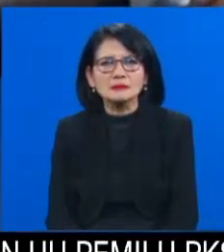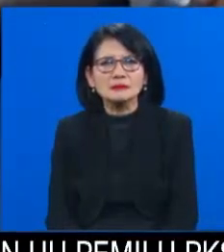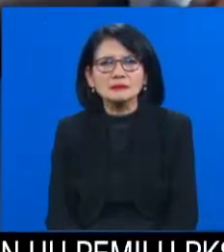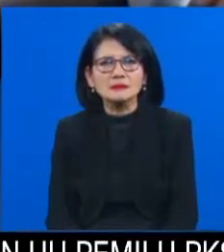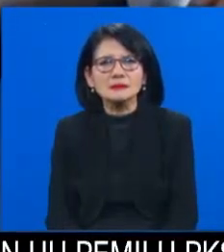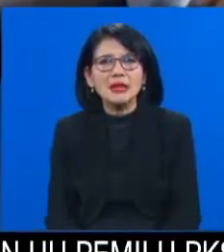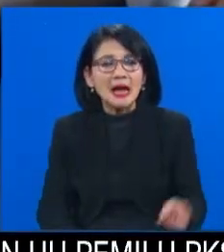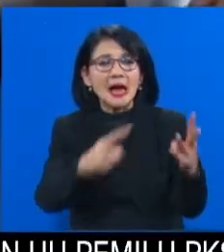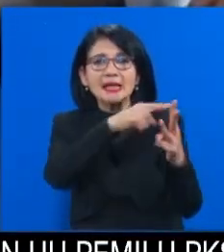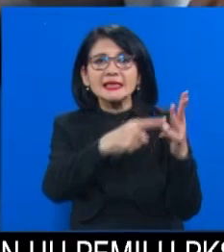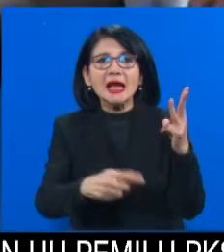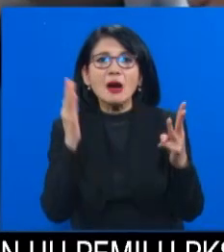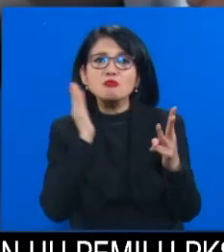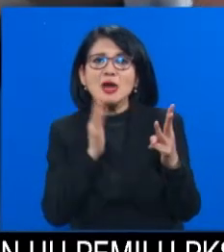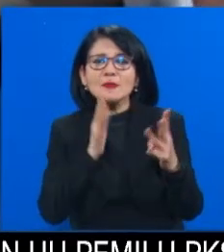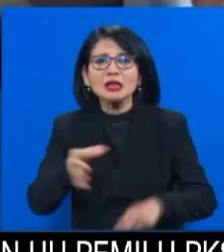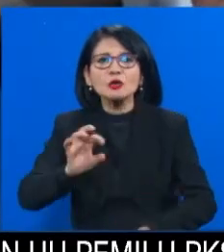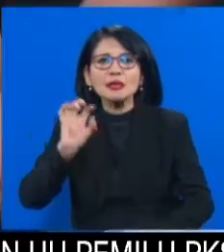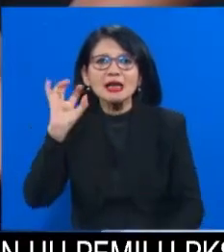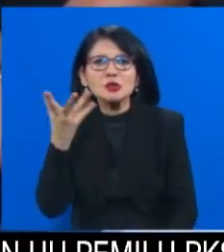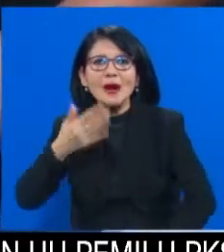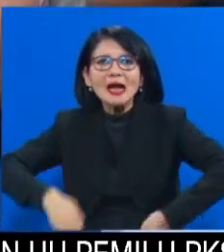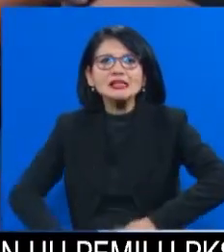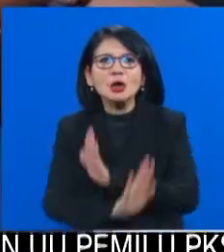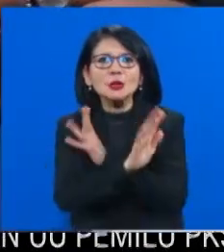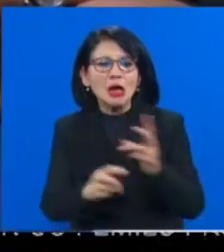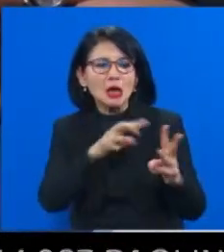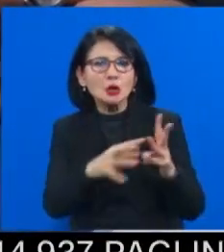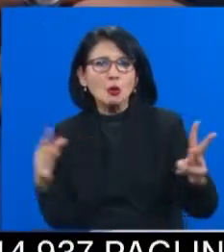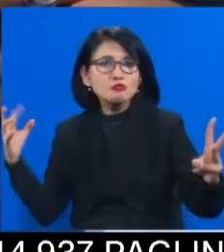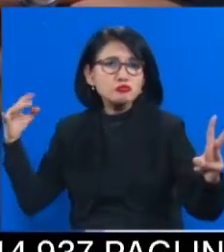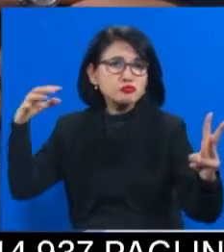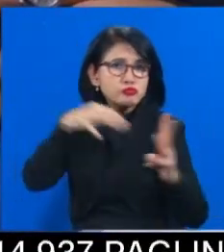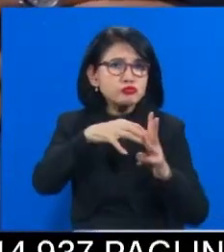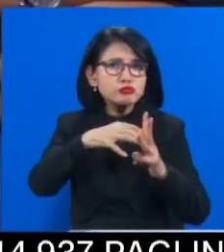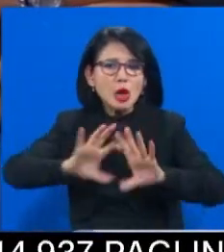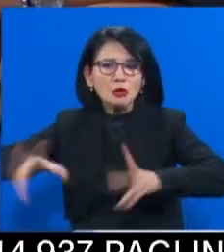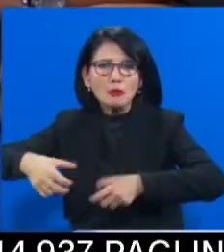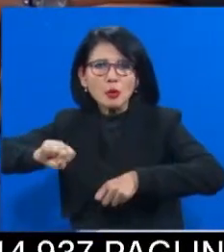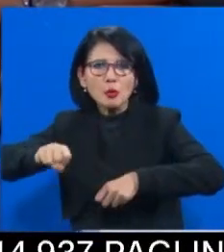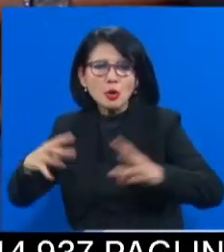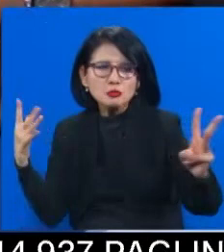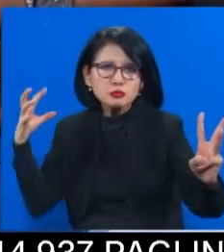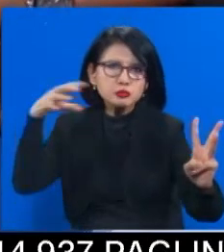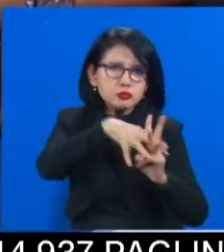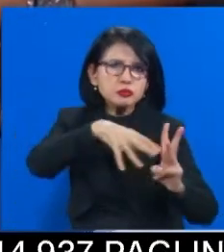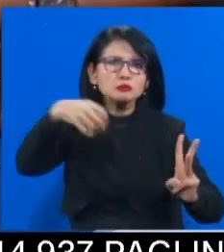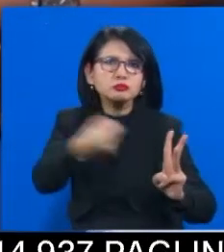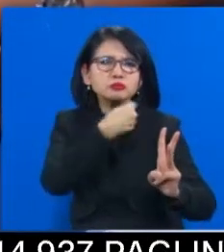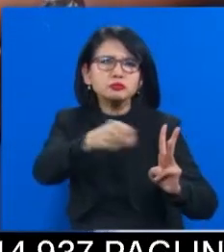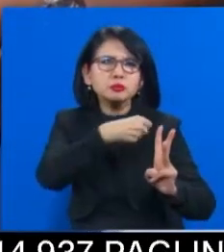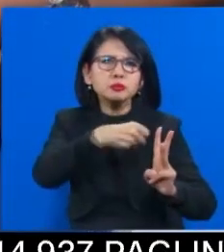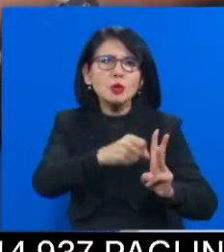Sementara itu, tiga remaja di Jombang, Jawa Timur menjadi korban pengeroyokan oleh geng motor pada Minggu 17 Juli lalu.